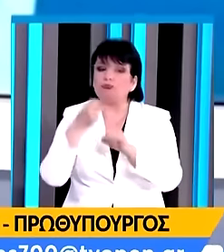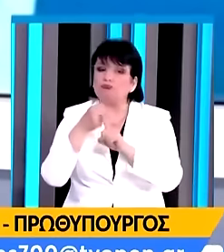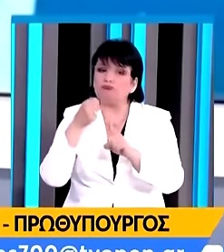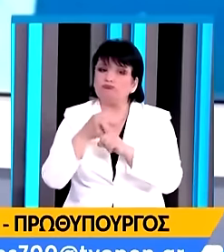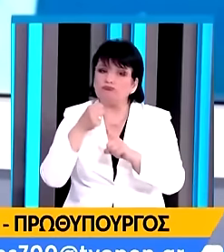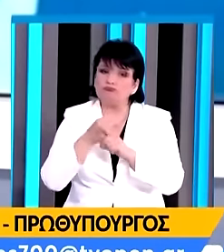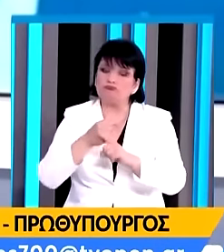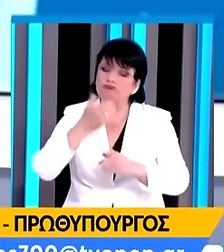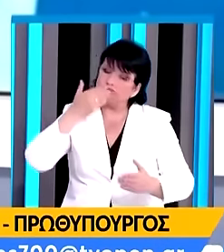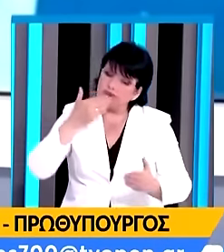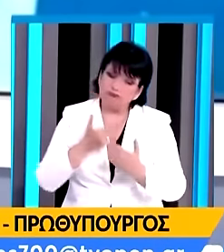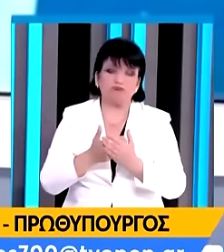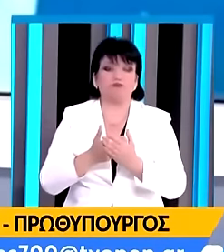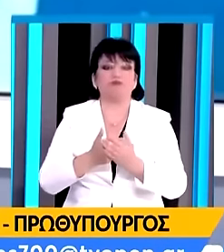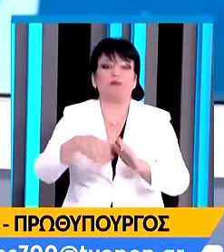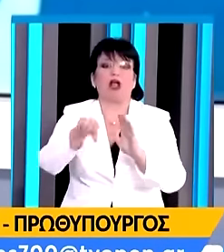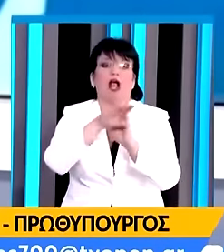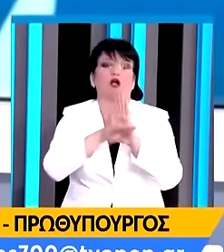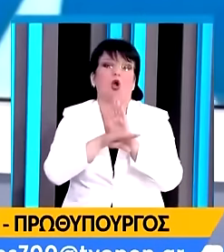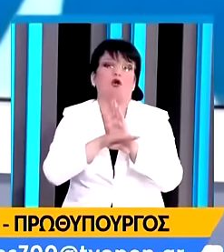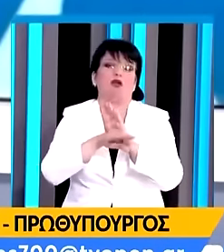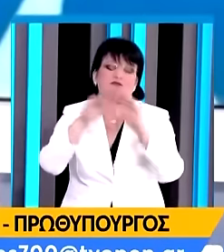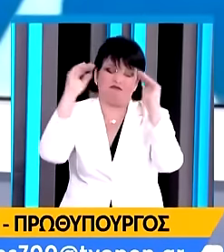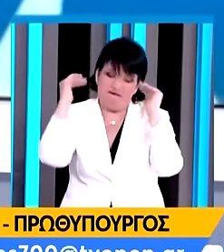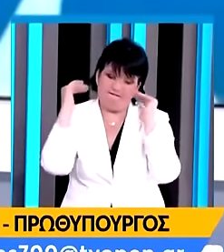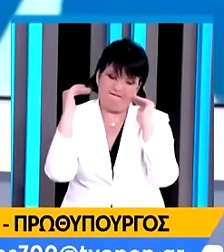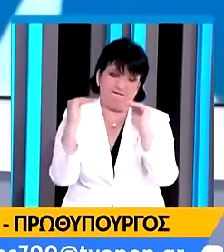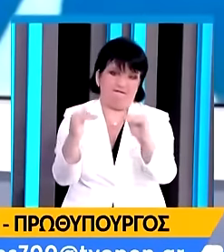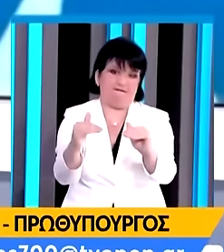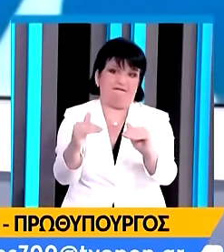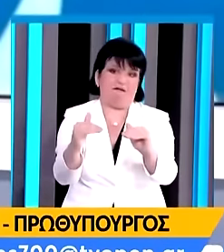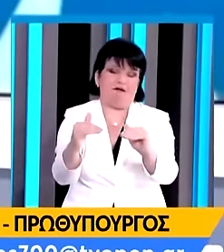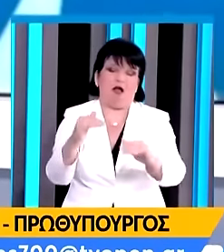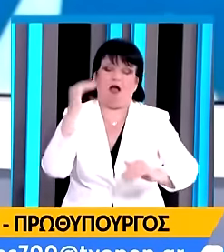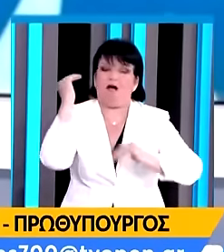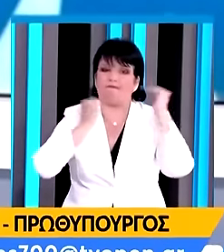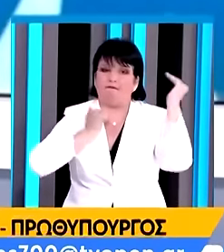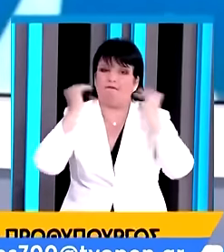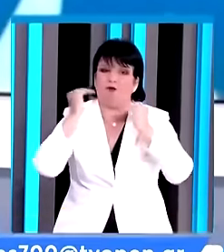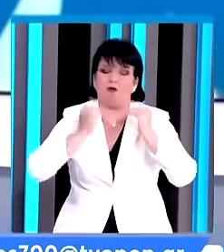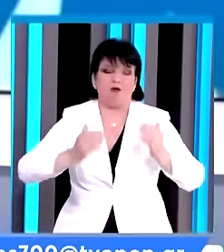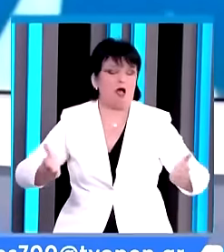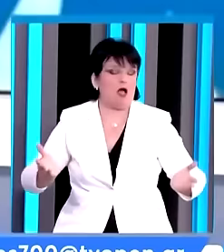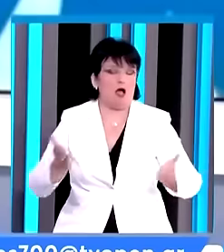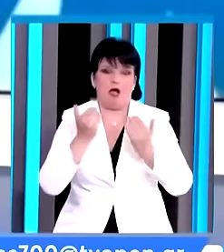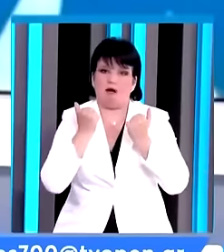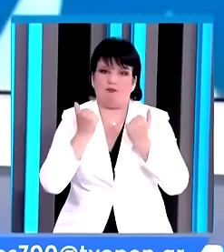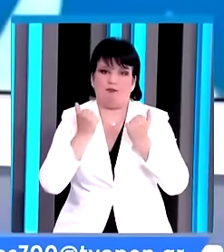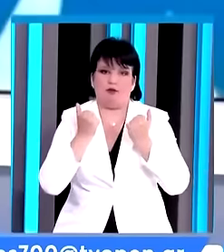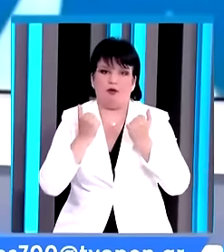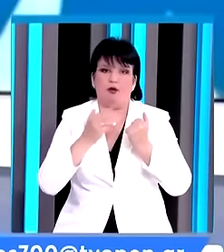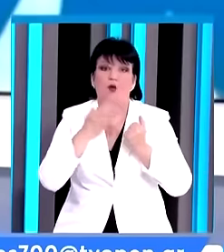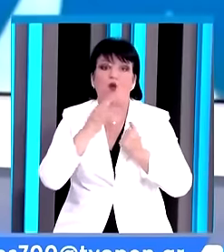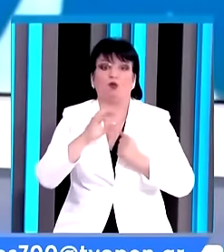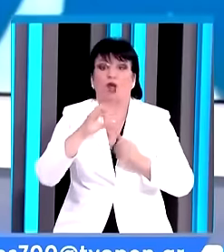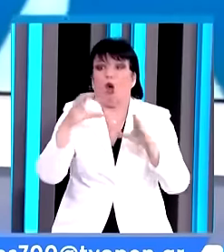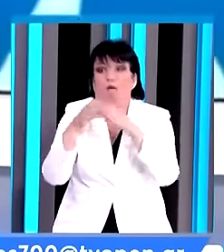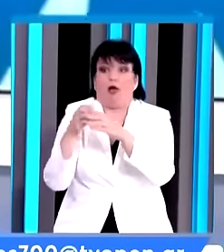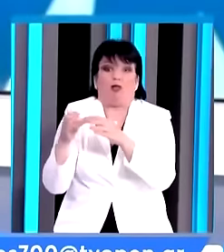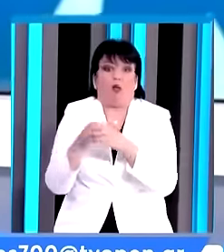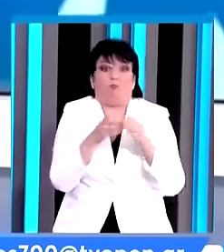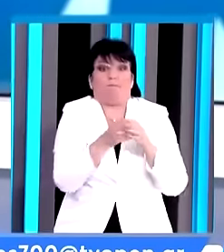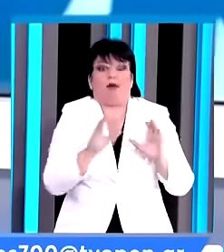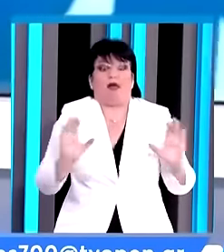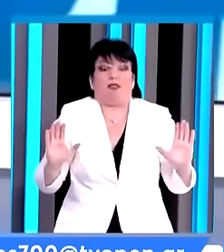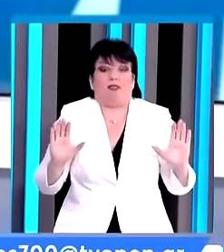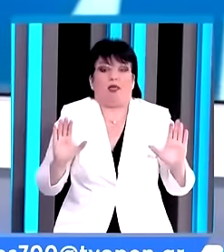δυνατότητές μου, ώστε αυτό να είναι πια ο κανόνας και να υπάρχει αμφισβήτηση. Να είναι πάγιο, να μην υπάρχει αμφισβήτηση. Πού γίνεται το τελικό του κυπέλλου. Ούτε ποια ομάδα είναι.